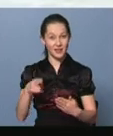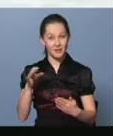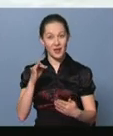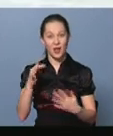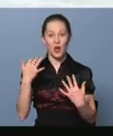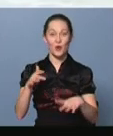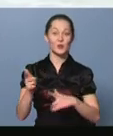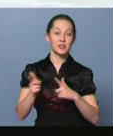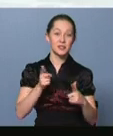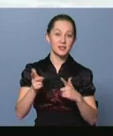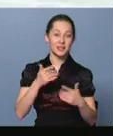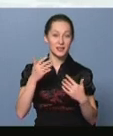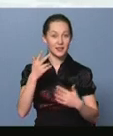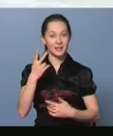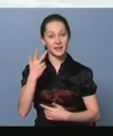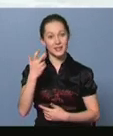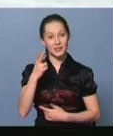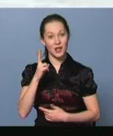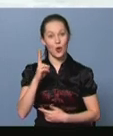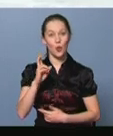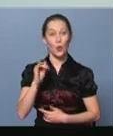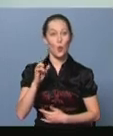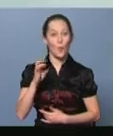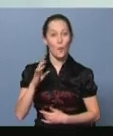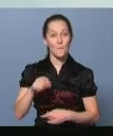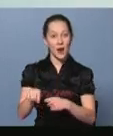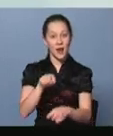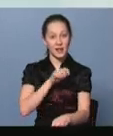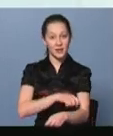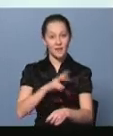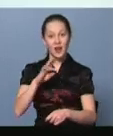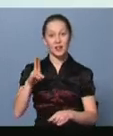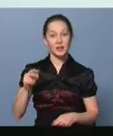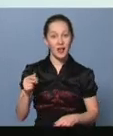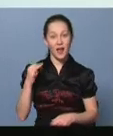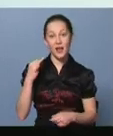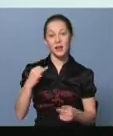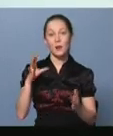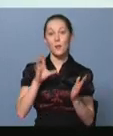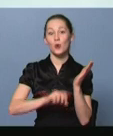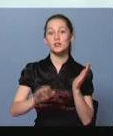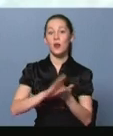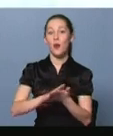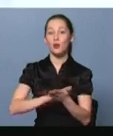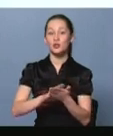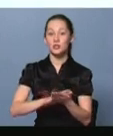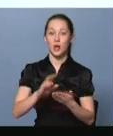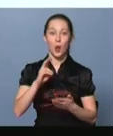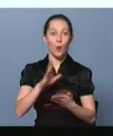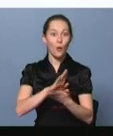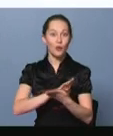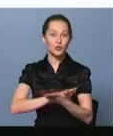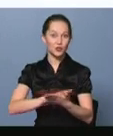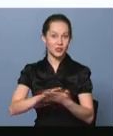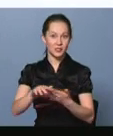и заготовили почти 300 кубометров льда. В этом году, после очистки Ижевского водохранилища, лед оказался прозрачный и